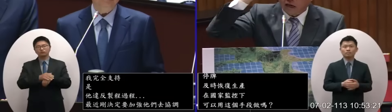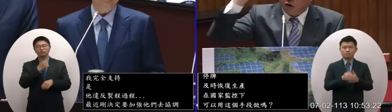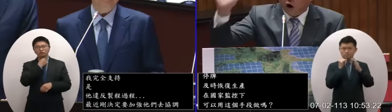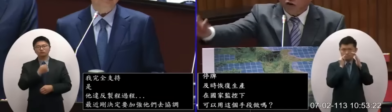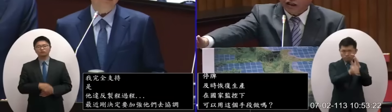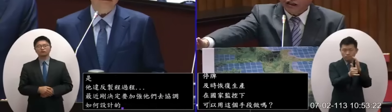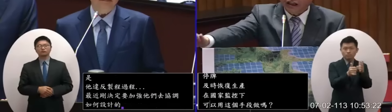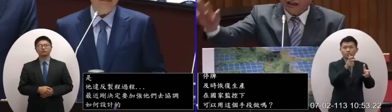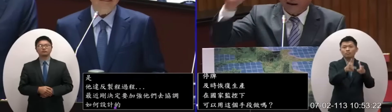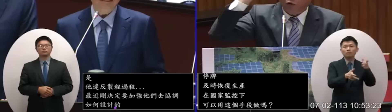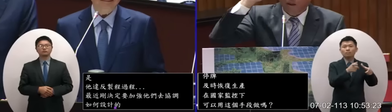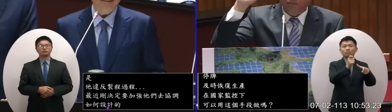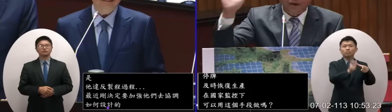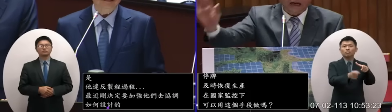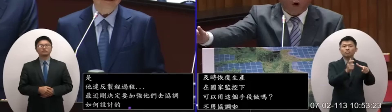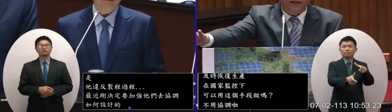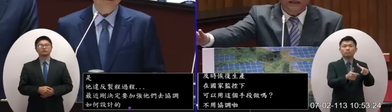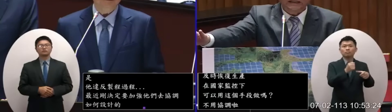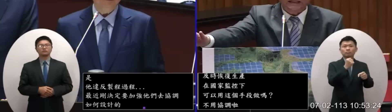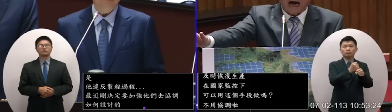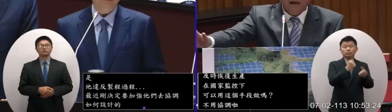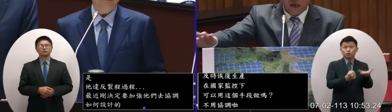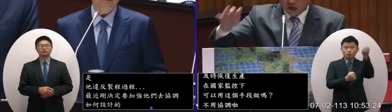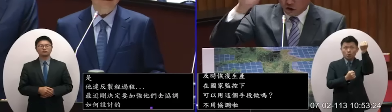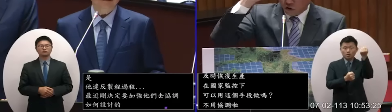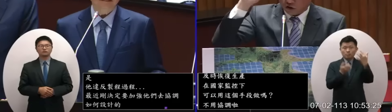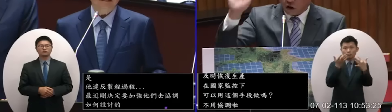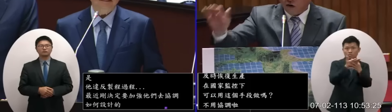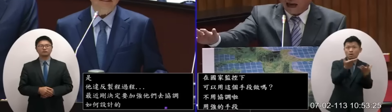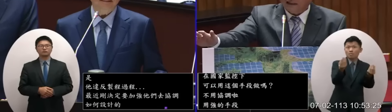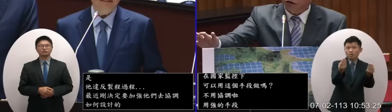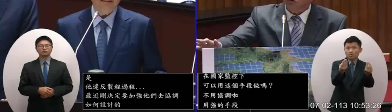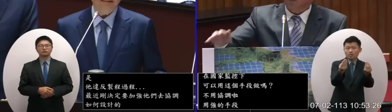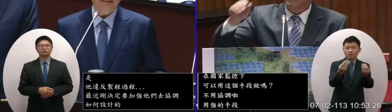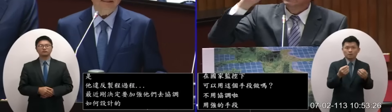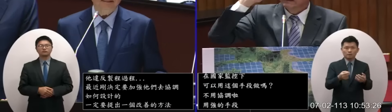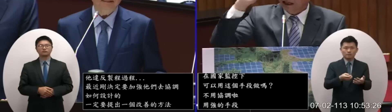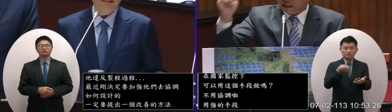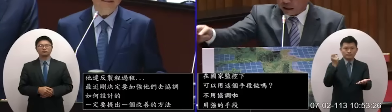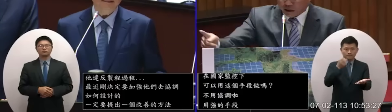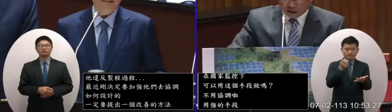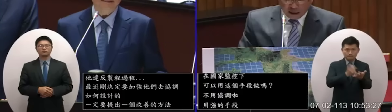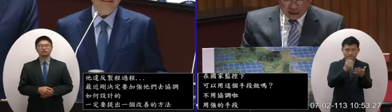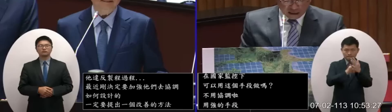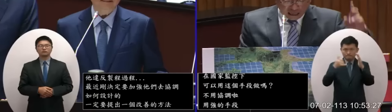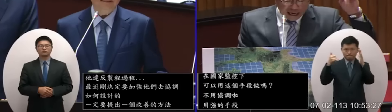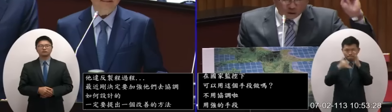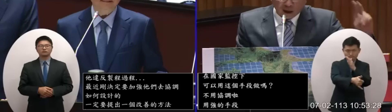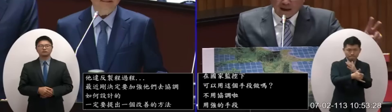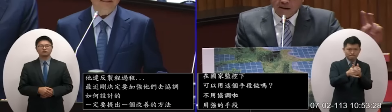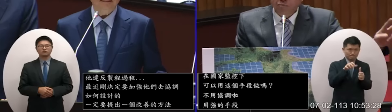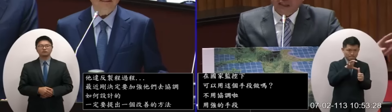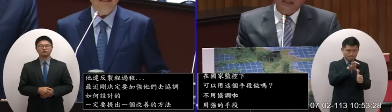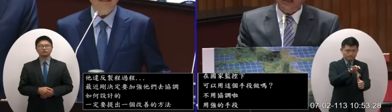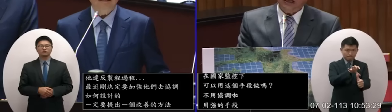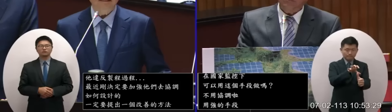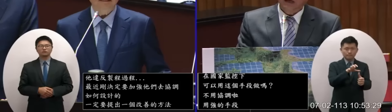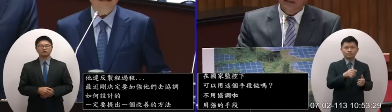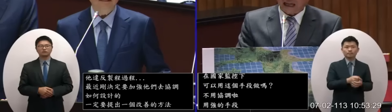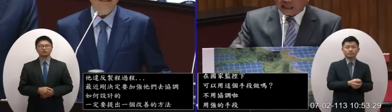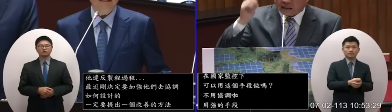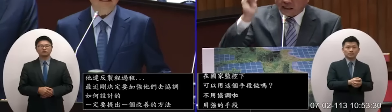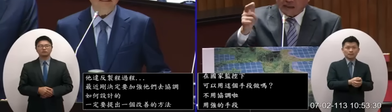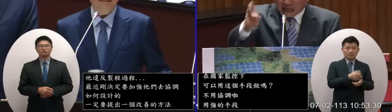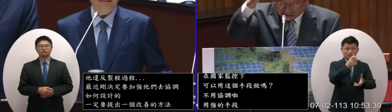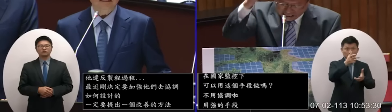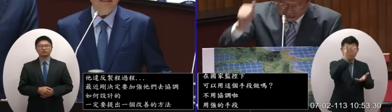司企业原本的权益之下，用强的手段去执行解决燃眉之急，这才是做